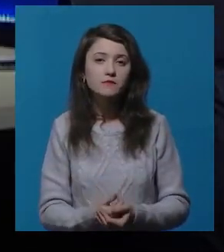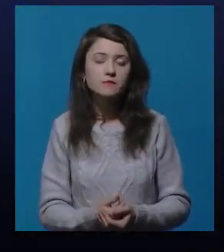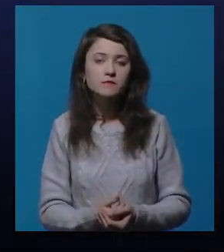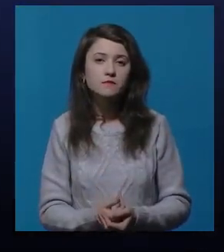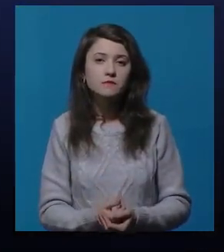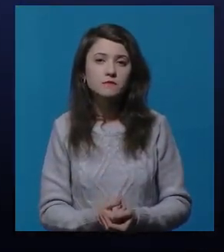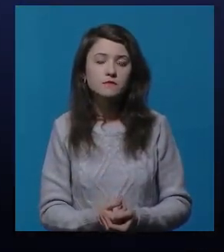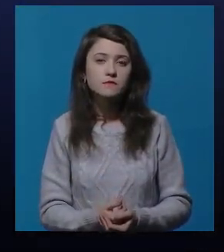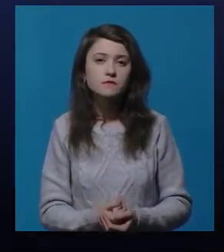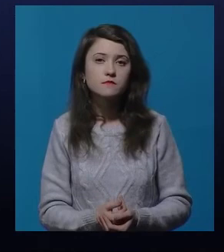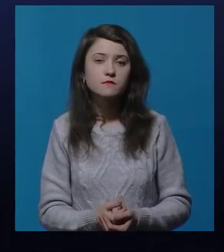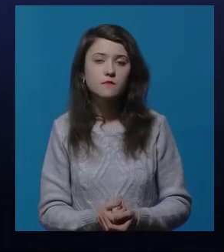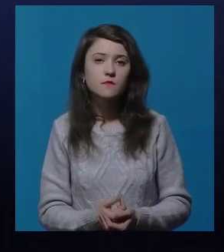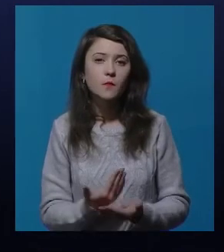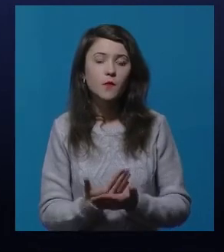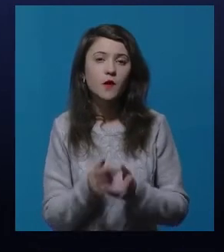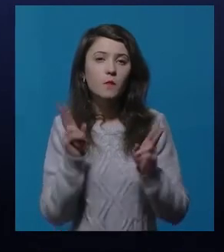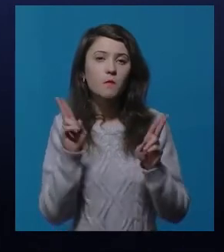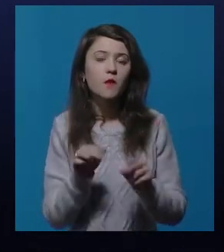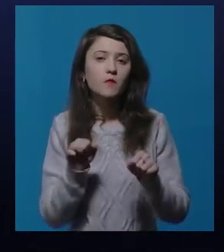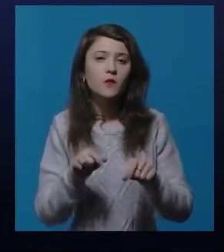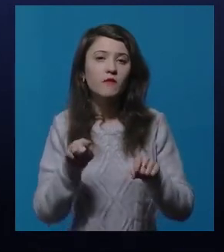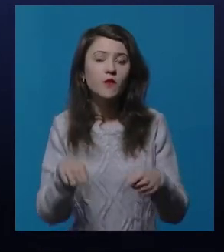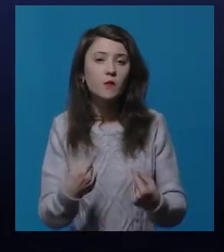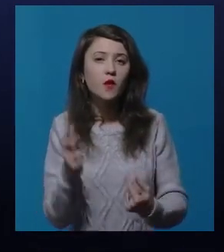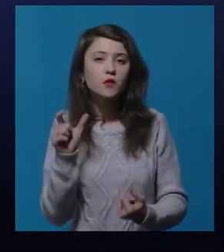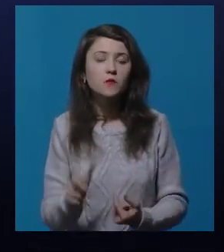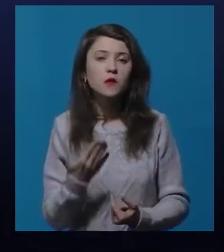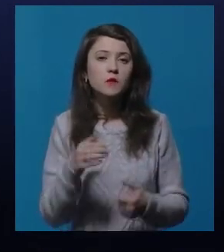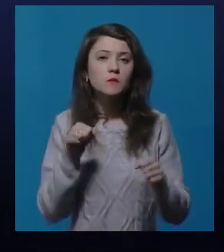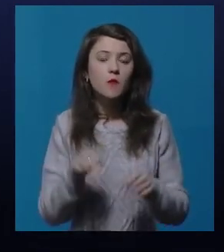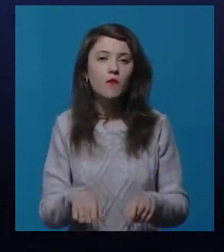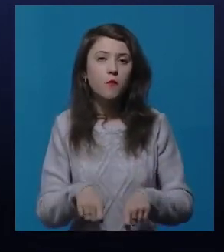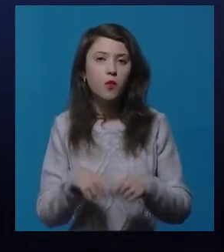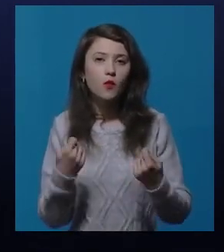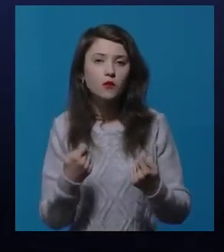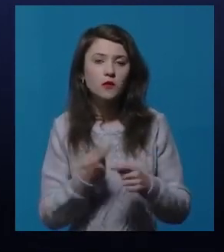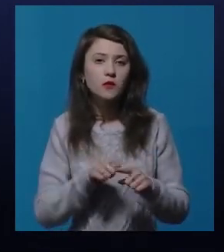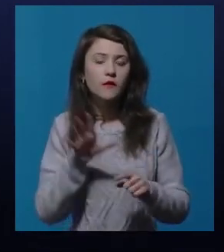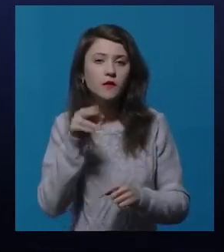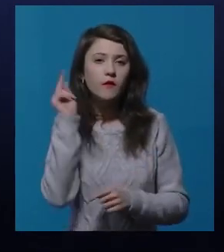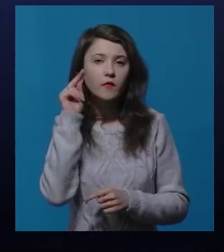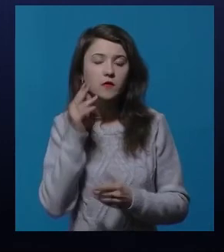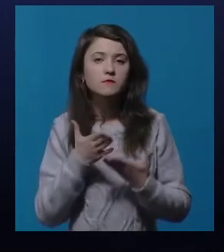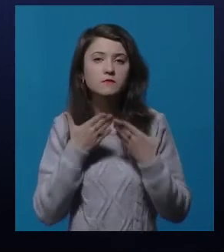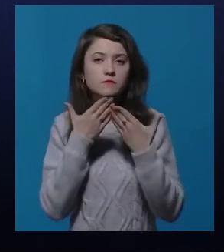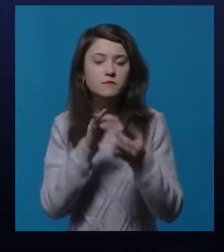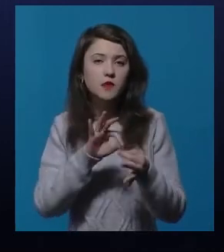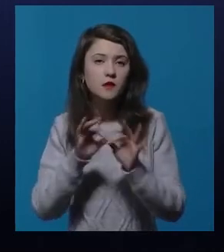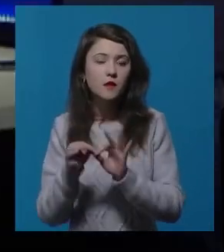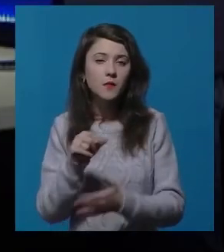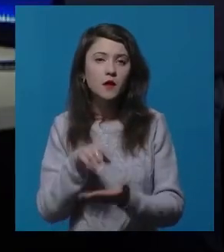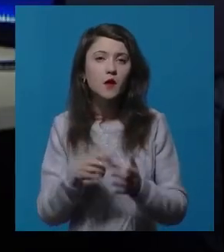там, правомірність вимоги особи про те, що її право порушено. Це все вивчається, це питання. Друге питання,